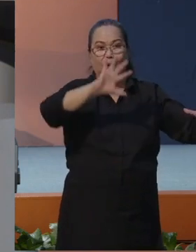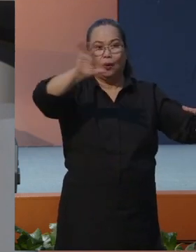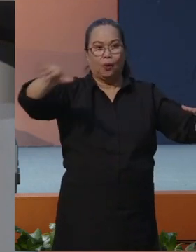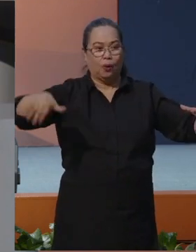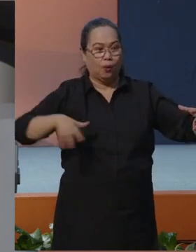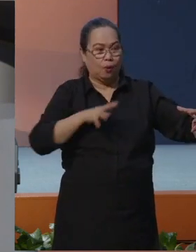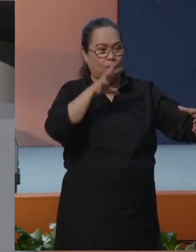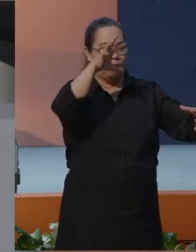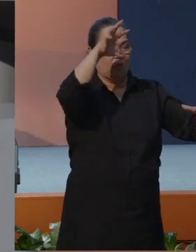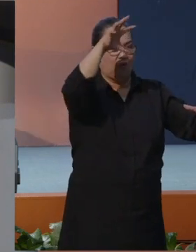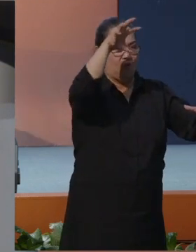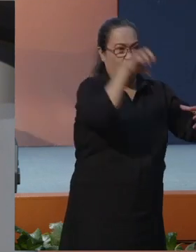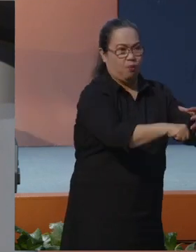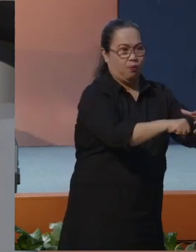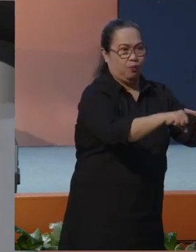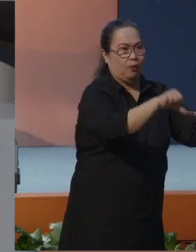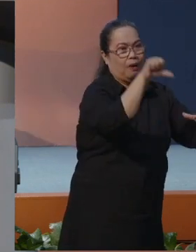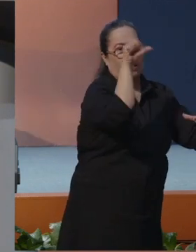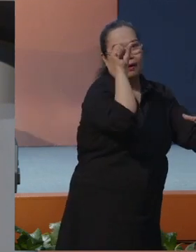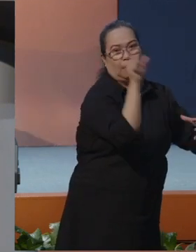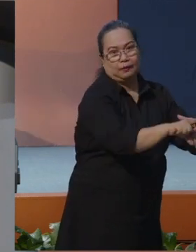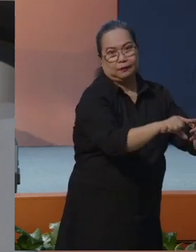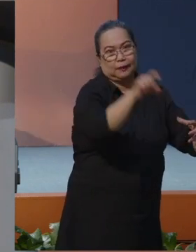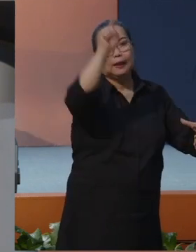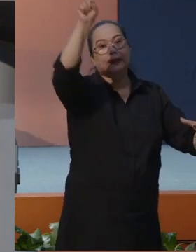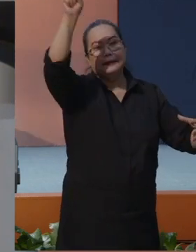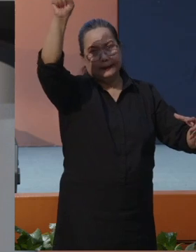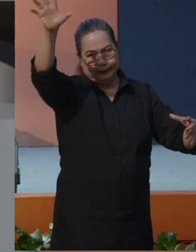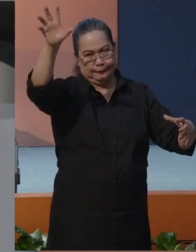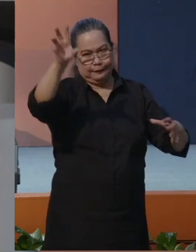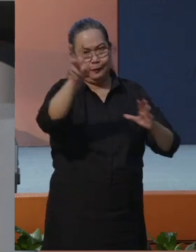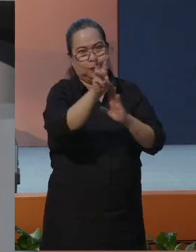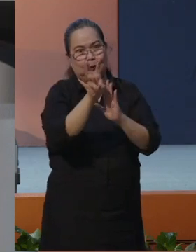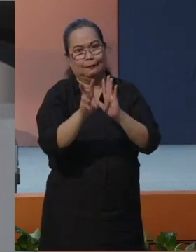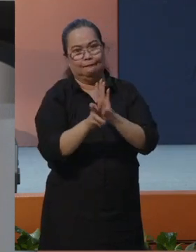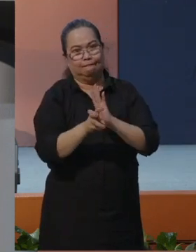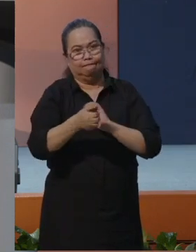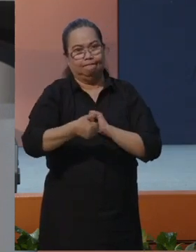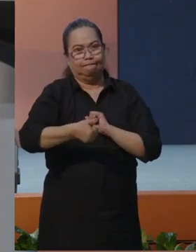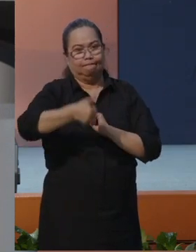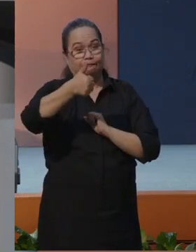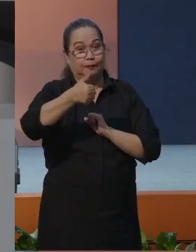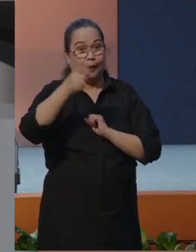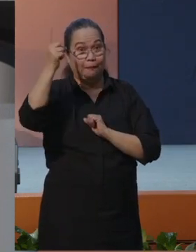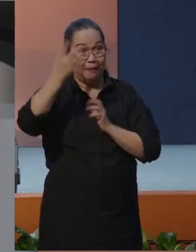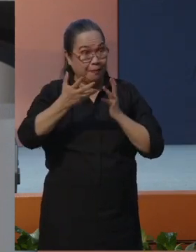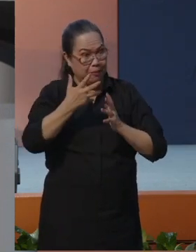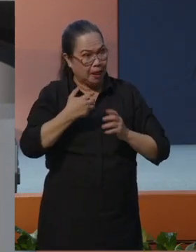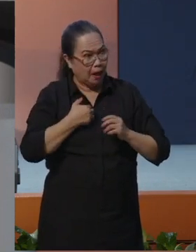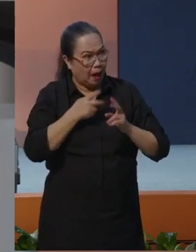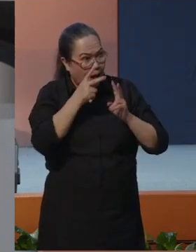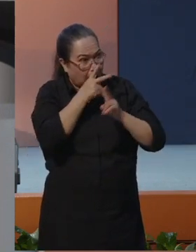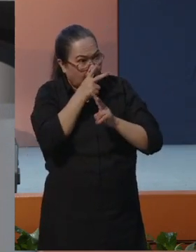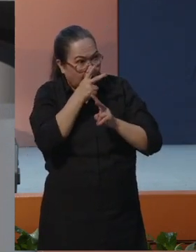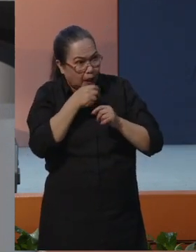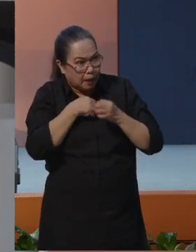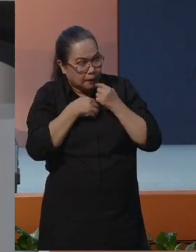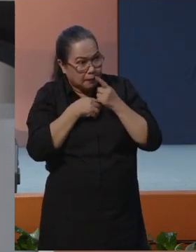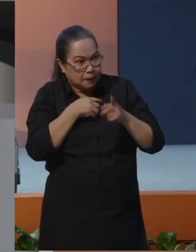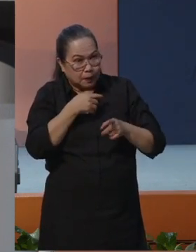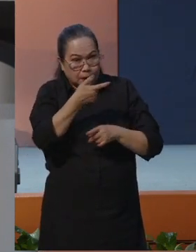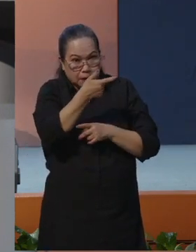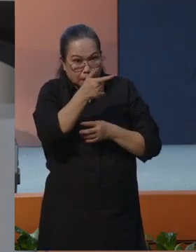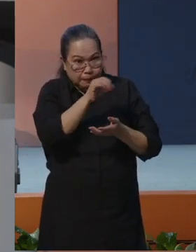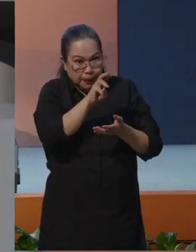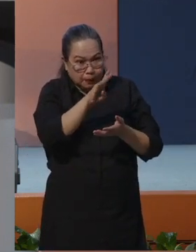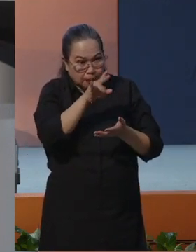Israel lahat. Yan po ang kagandahang loob ng Diyos. Akala natin nagkamali sila. Aha, yung Gibeon